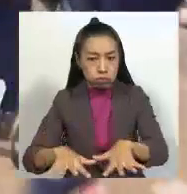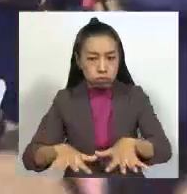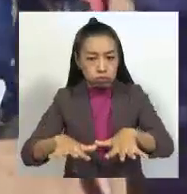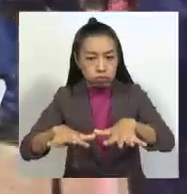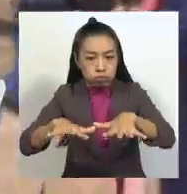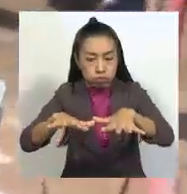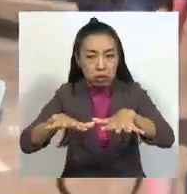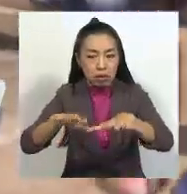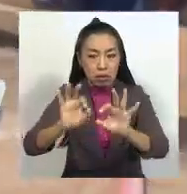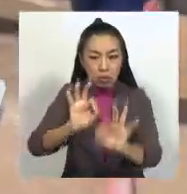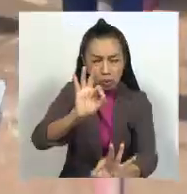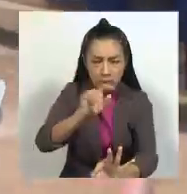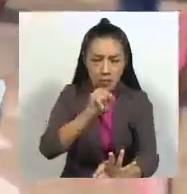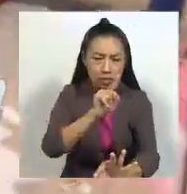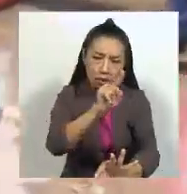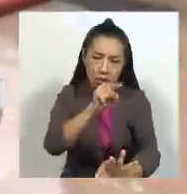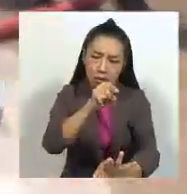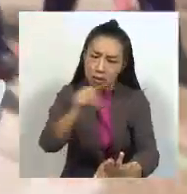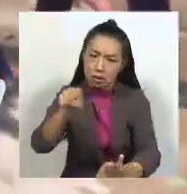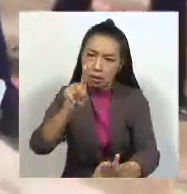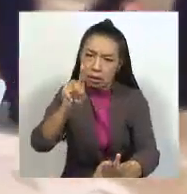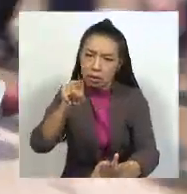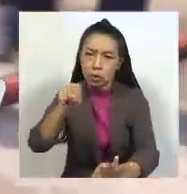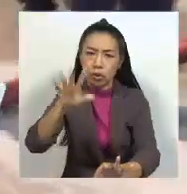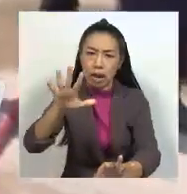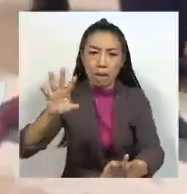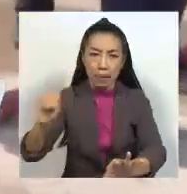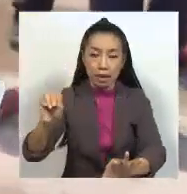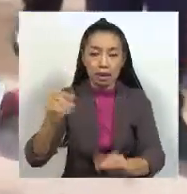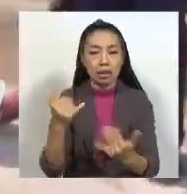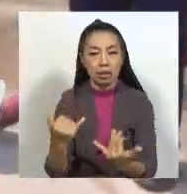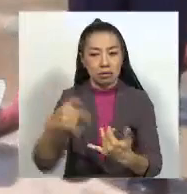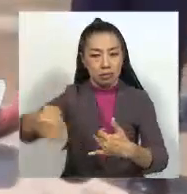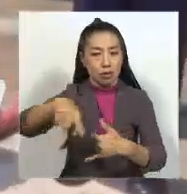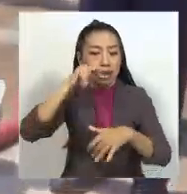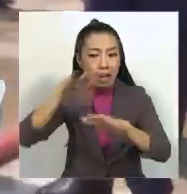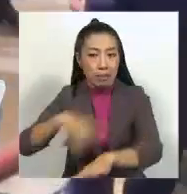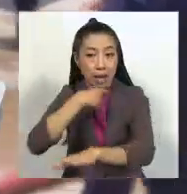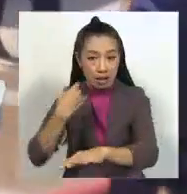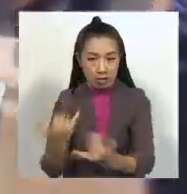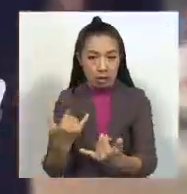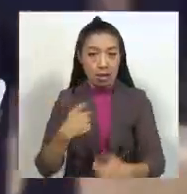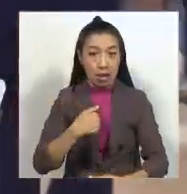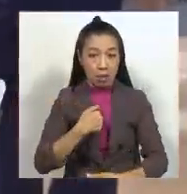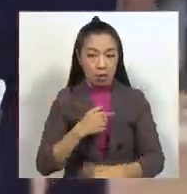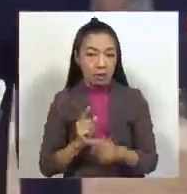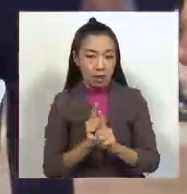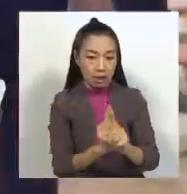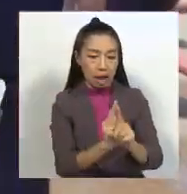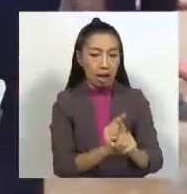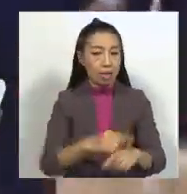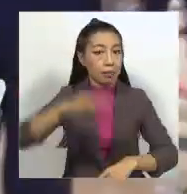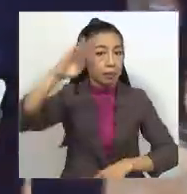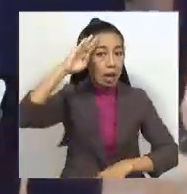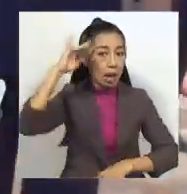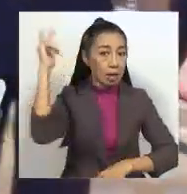น้ำนั้นจะอยู่ประมาณเมตรถึงเมตร50นะครับนี่ก็เป็นพื้นที่ล่าสุดนะครับแต่ว่าวันนี้นะครับผมตามคณะผู้ช่วยผู้บัญชาการทห